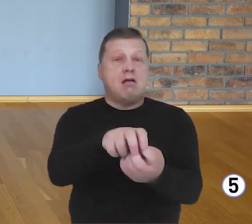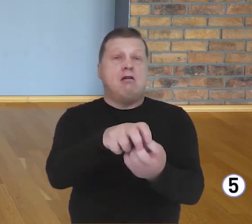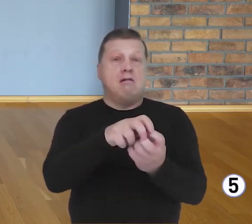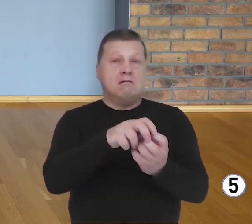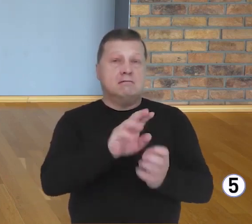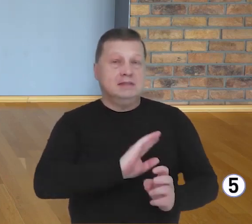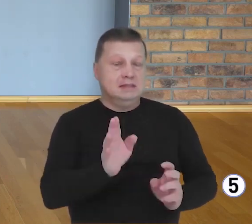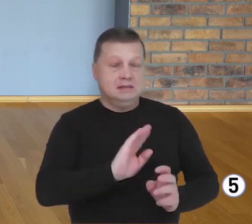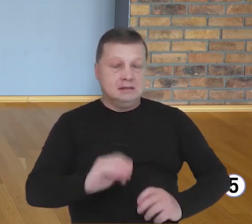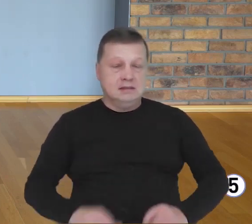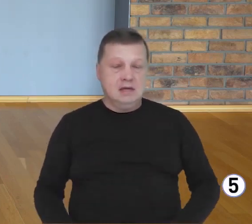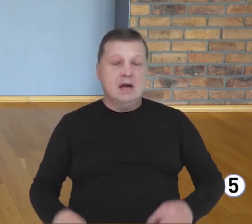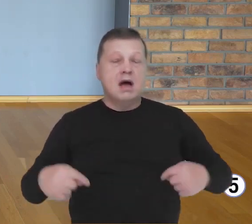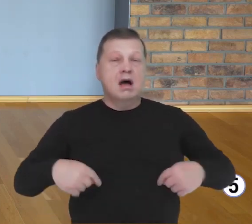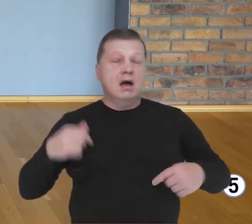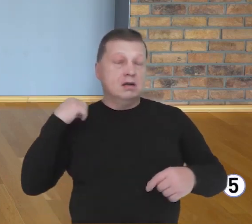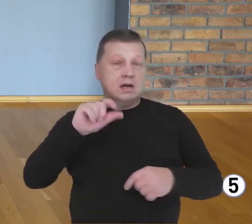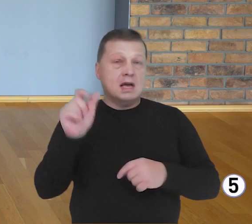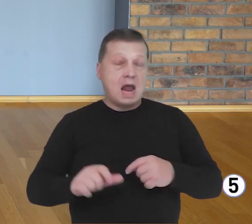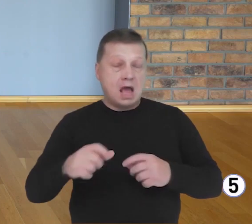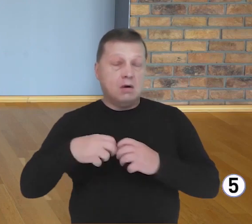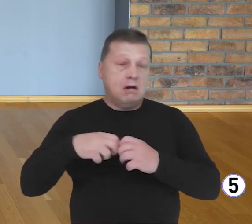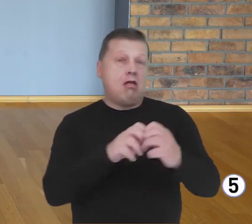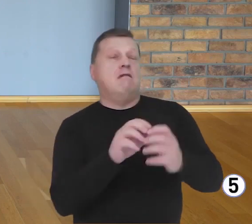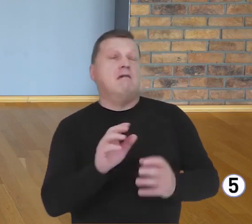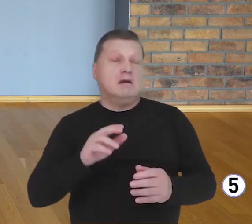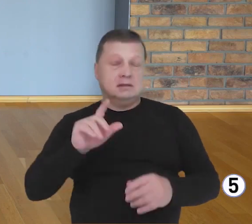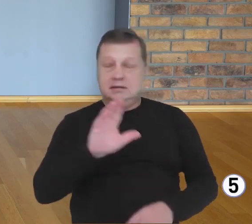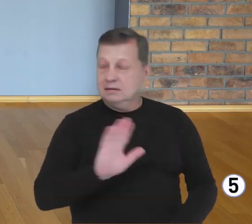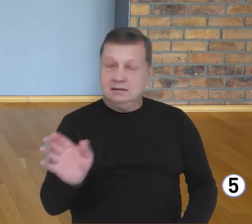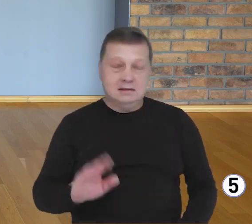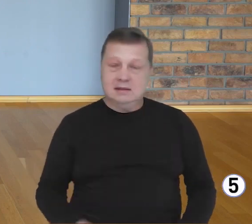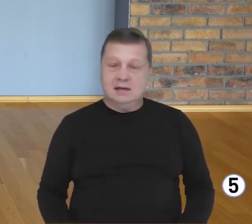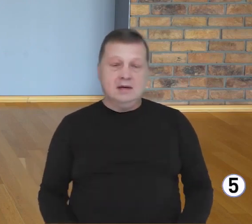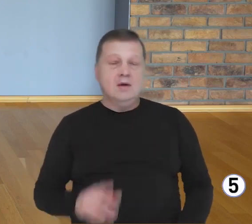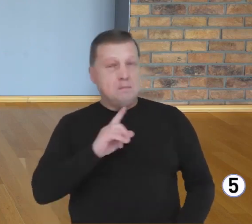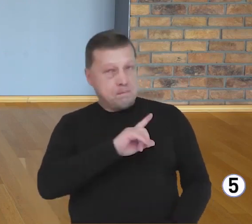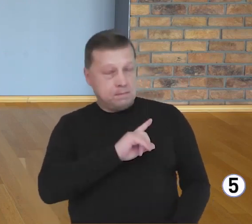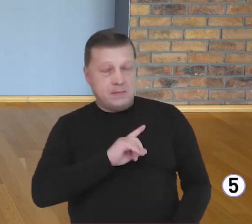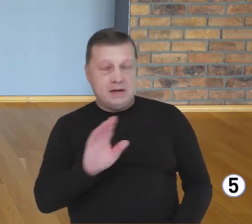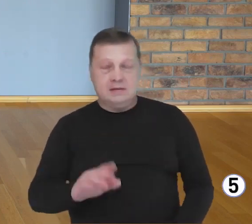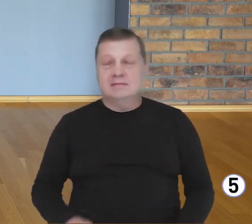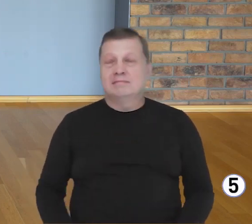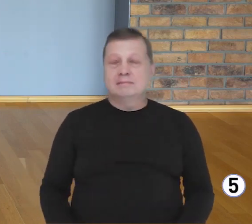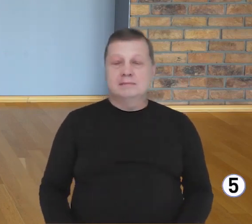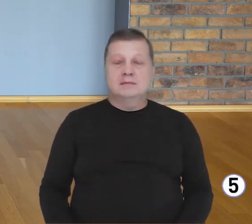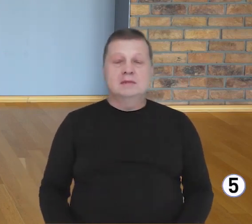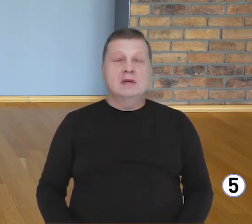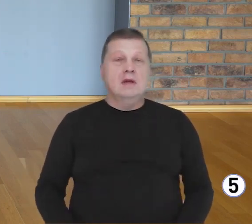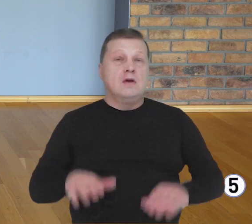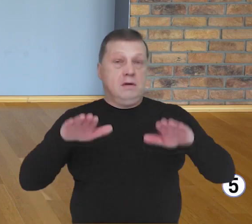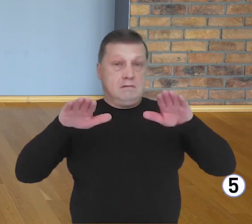do przodu i żeby odcinek lędźwiowy za bardzo nie zapadał się w dół. Czyli cały czas musicie pilnować ten napięcie mięśni